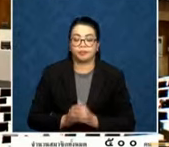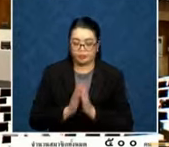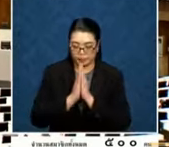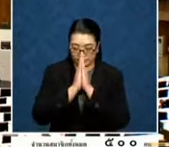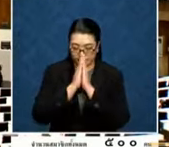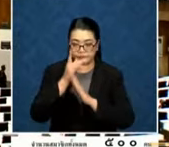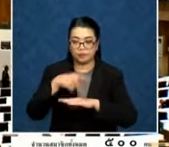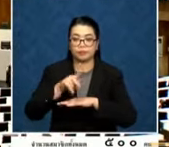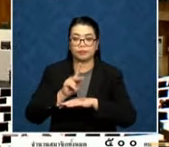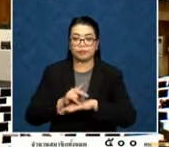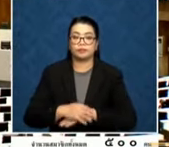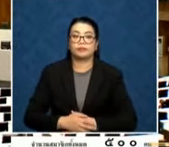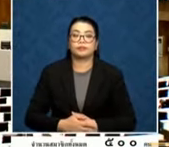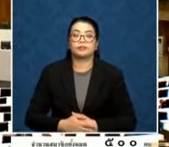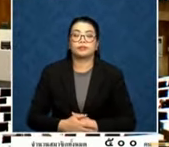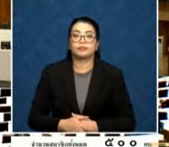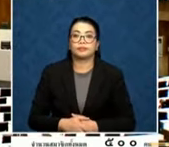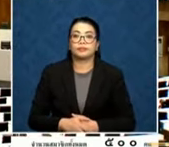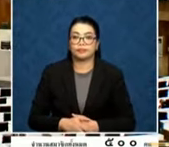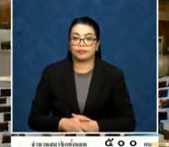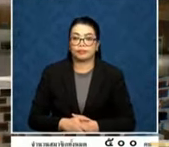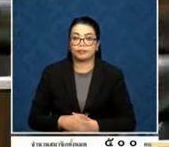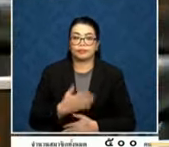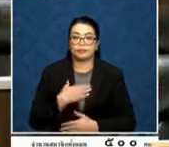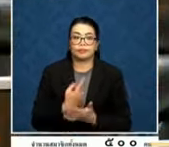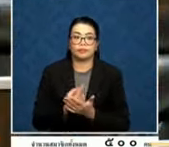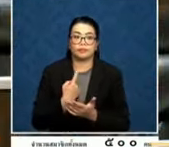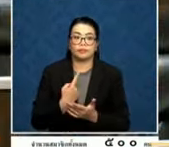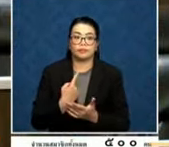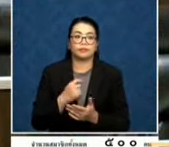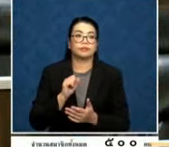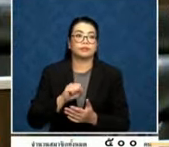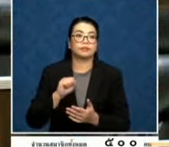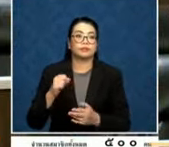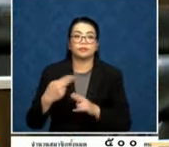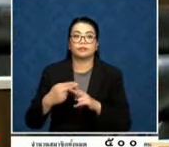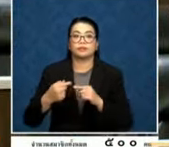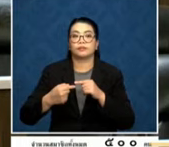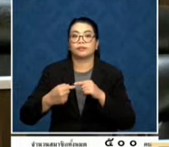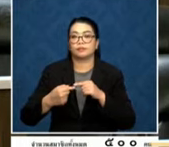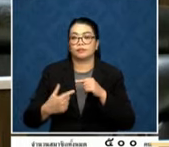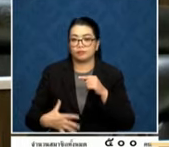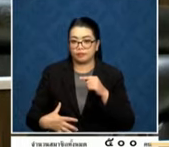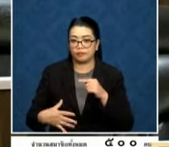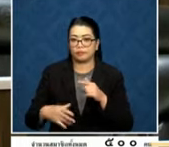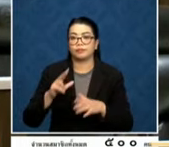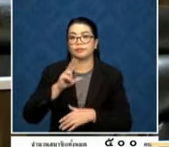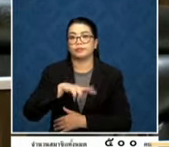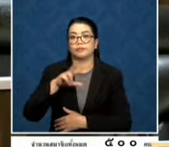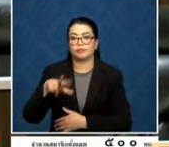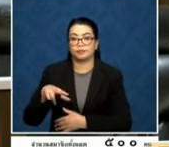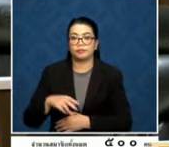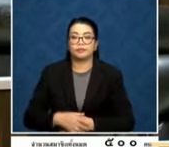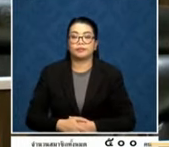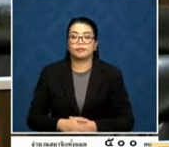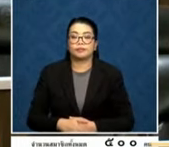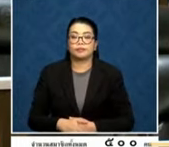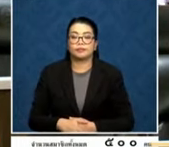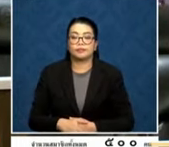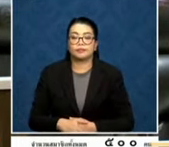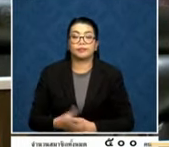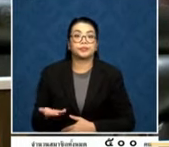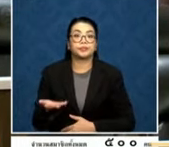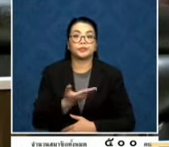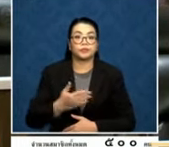ท่านประานที่เคารพครับผมสุรเกียรติเทียนทองสมาชิกสภาผู้แทนราษฎรแบบบัญชีรายชื่อพรรคเพื่อไทยครับท่านประธานครับเป็นที่